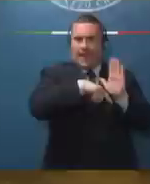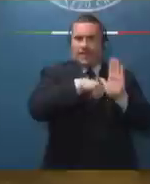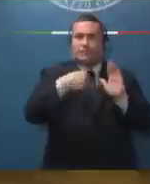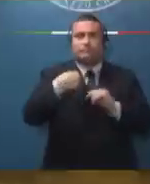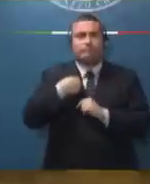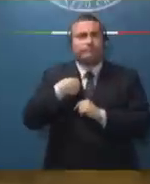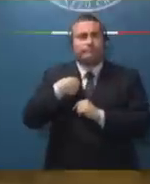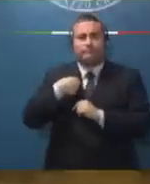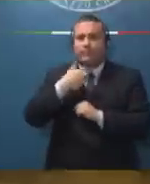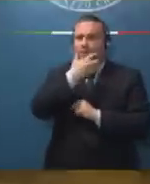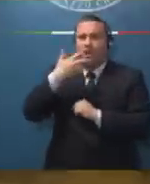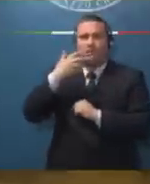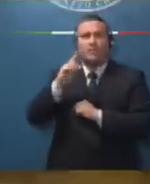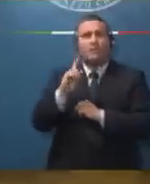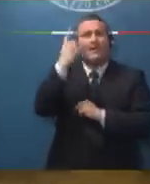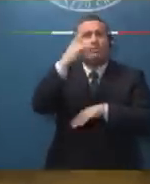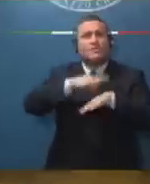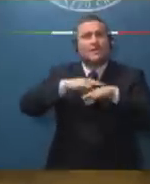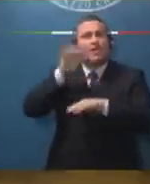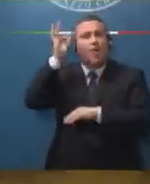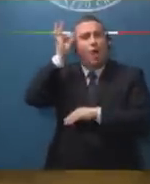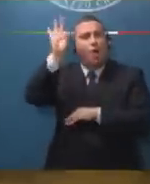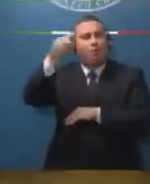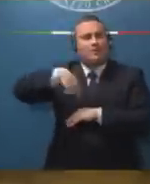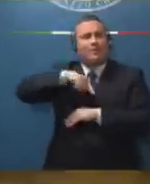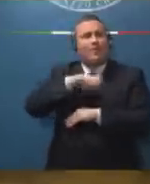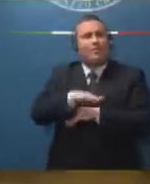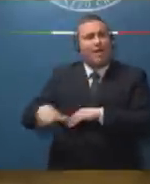che il primo settembre i nostri bambini vadano a scuola